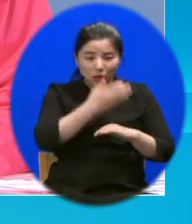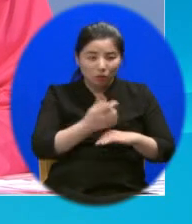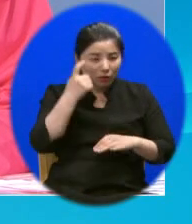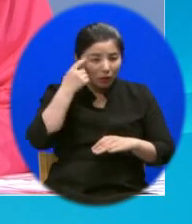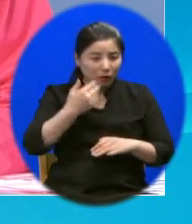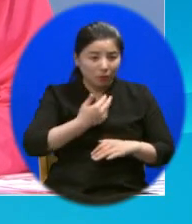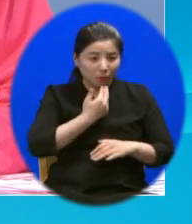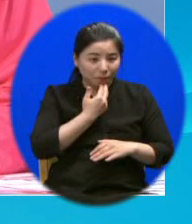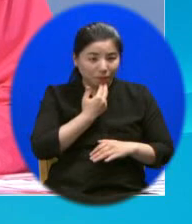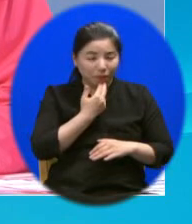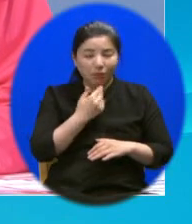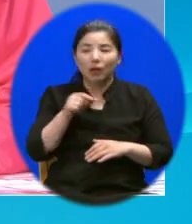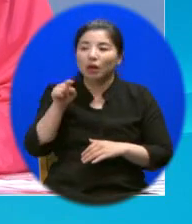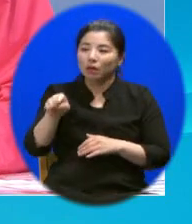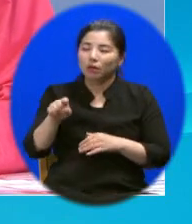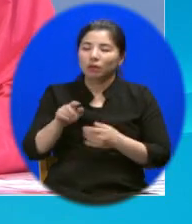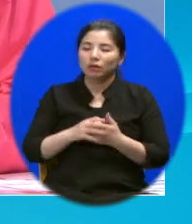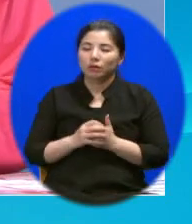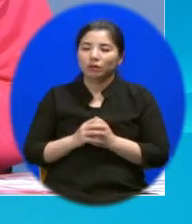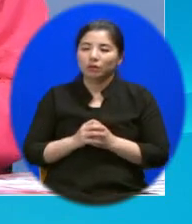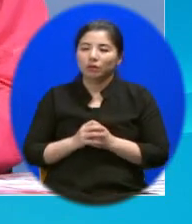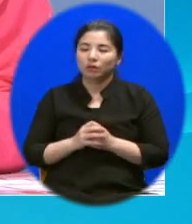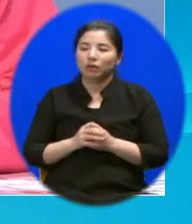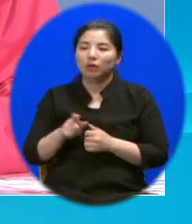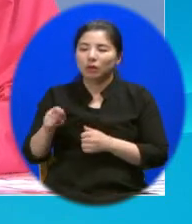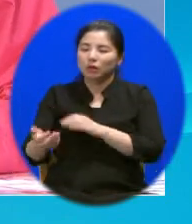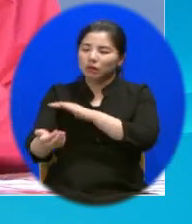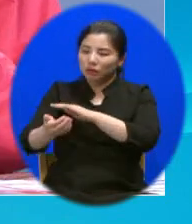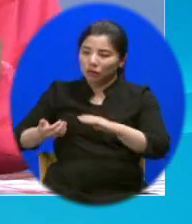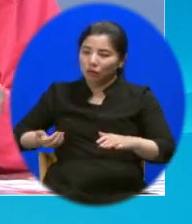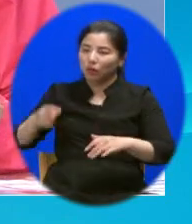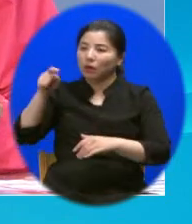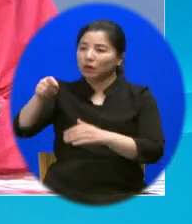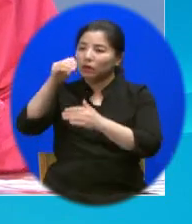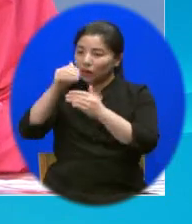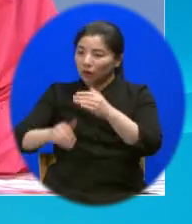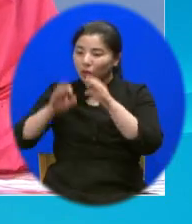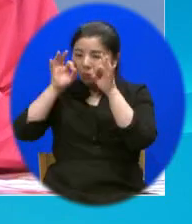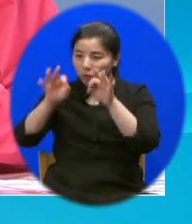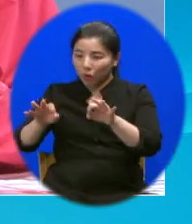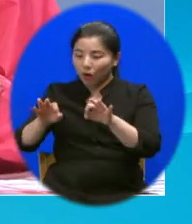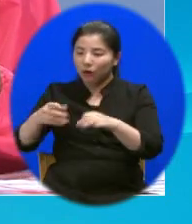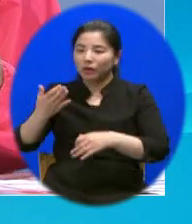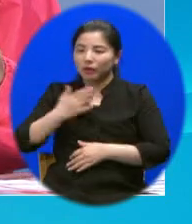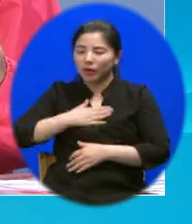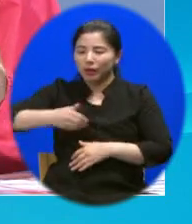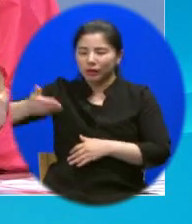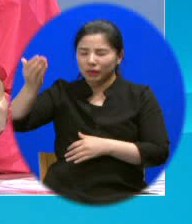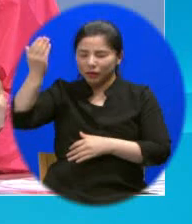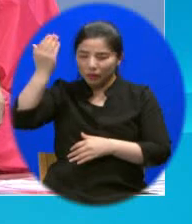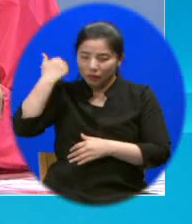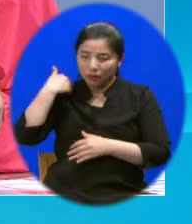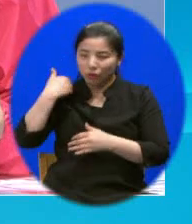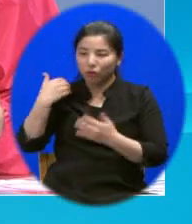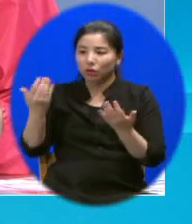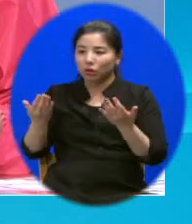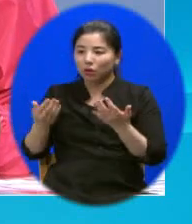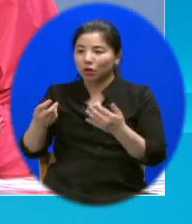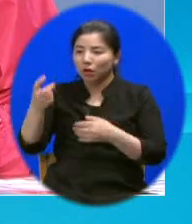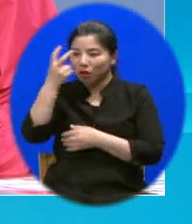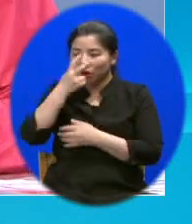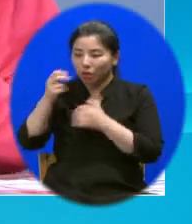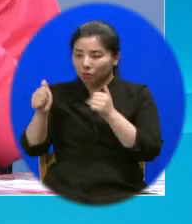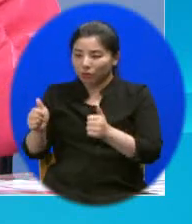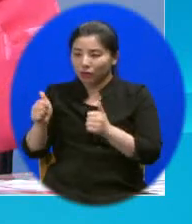없이 이제 뭐지 토 그럼 뭐 지금 으 문제 이전에 그 내용을 보면은 제전 전직이 검사장